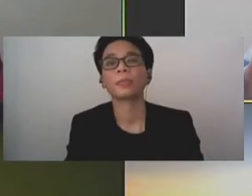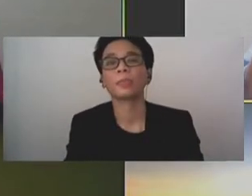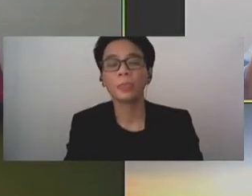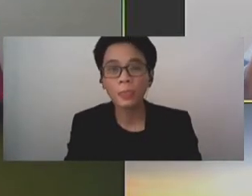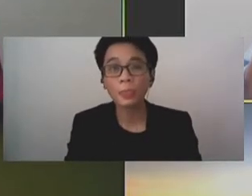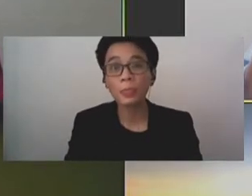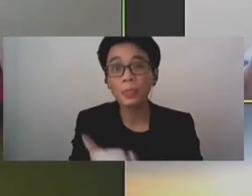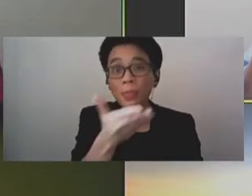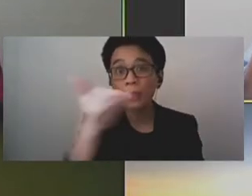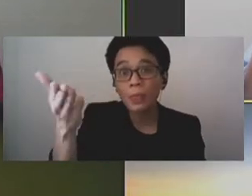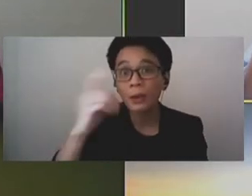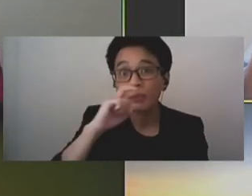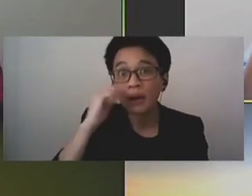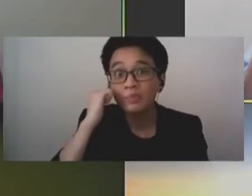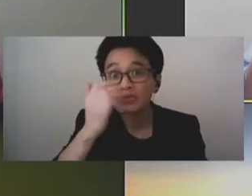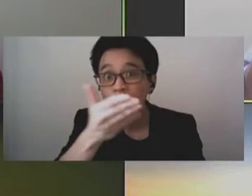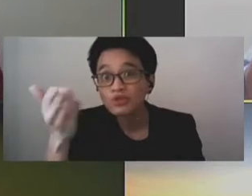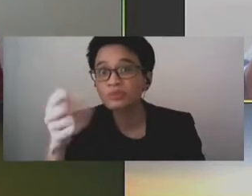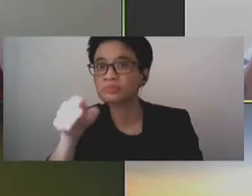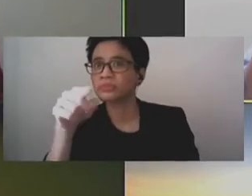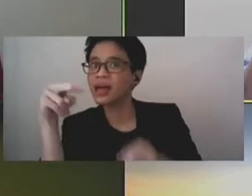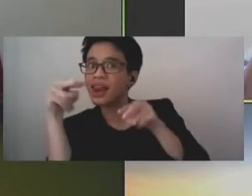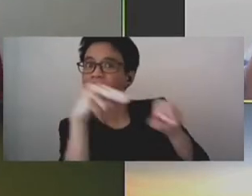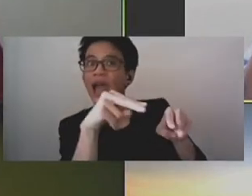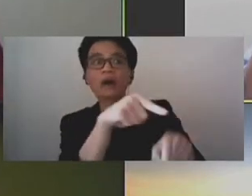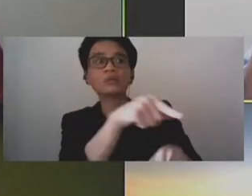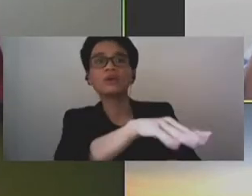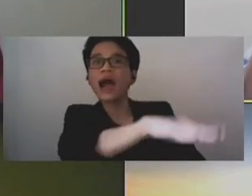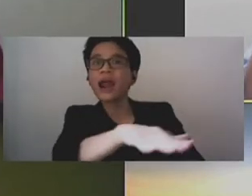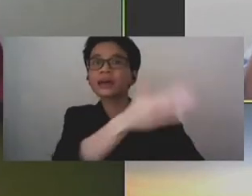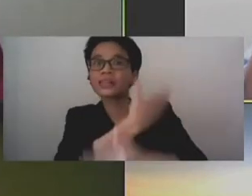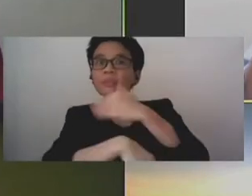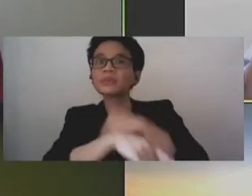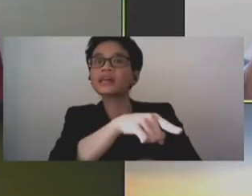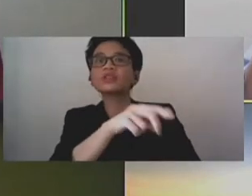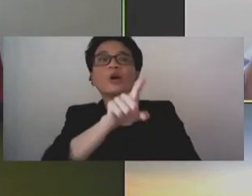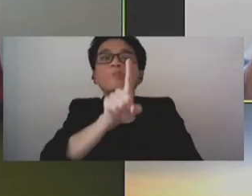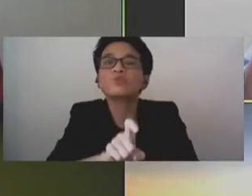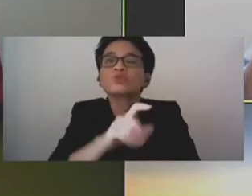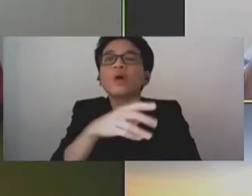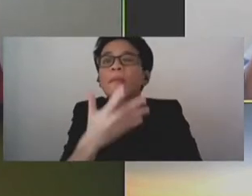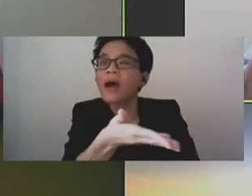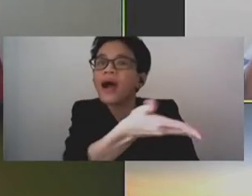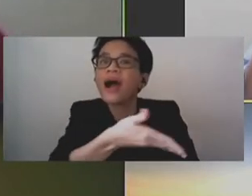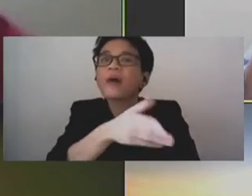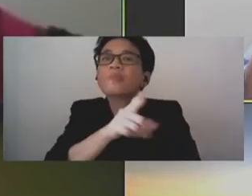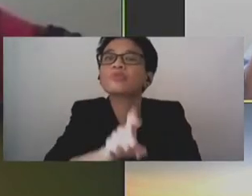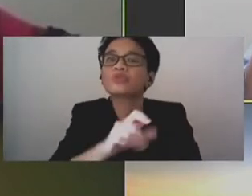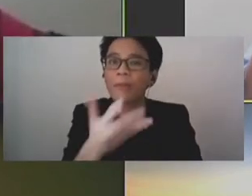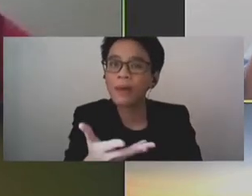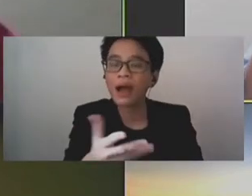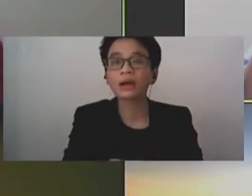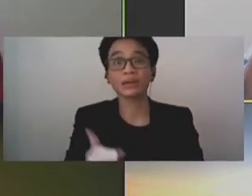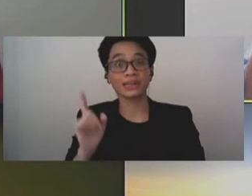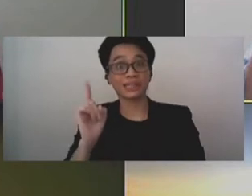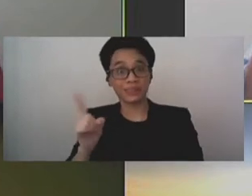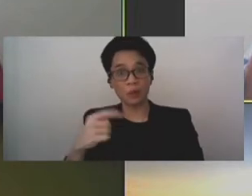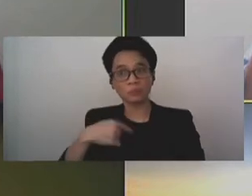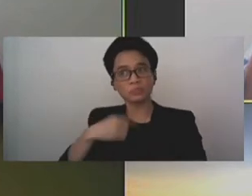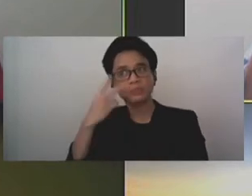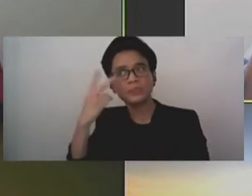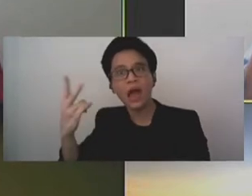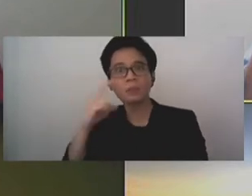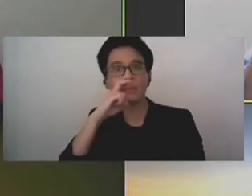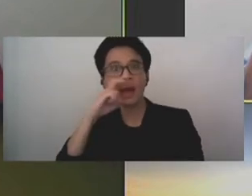lihat apa yang anak Anda butuhkan gitu. Jadi kadang-kadang orang, enggak kadang sih, sering sekali saya menemukan gitu, orang